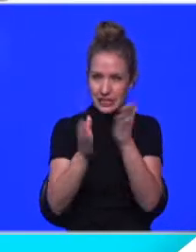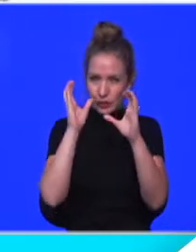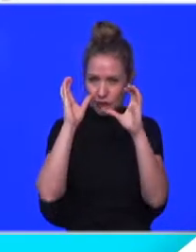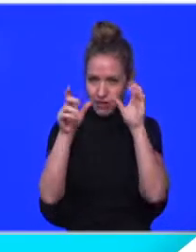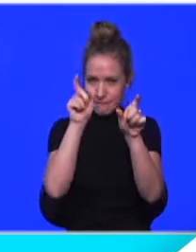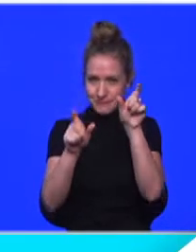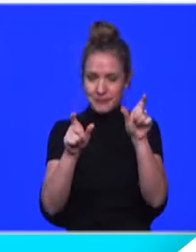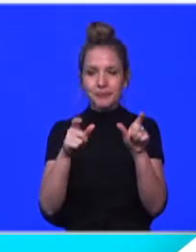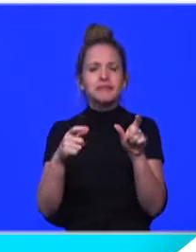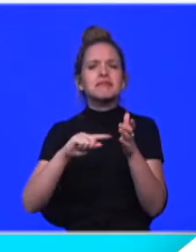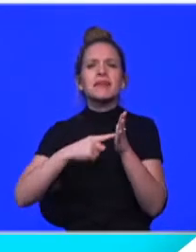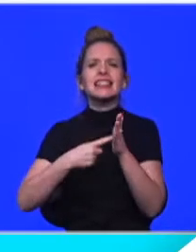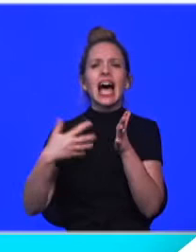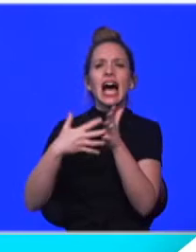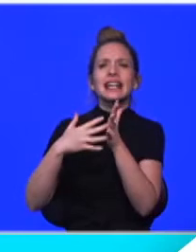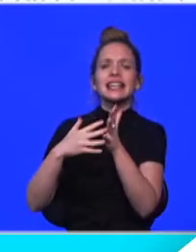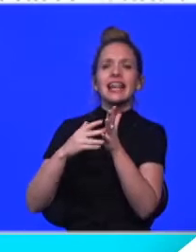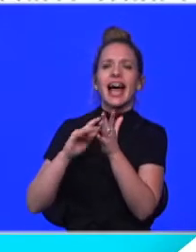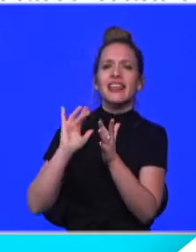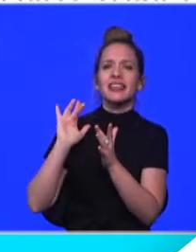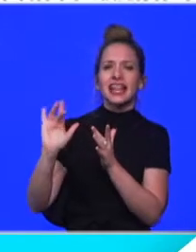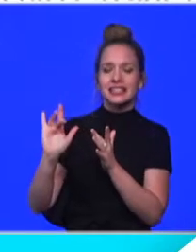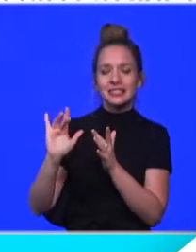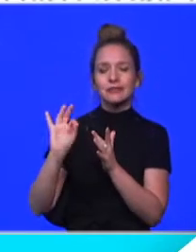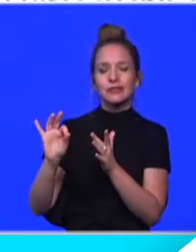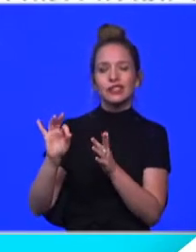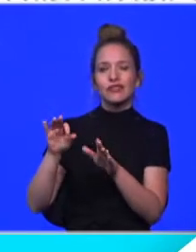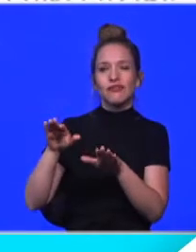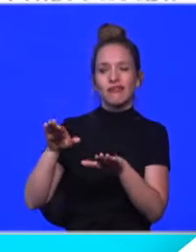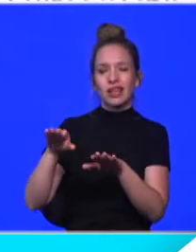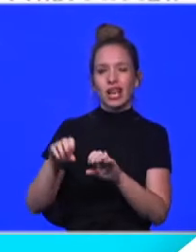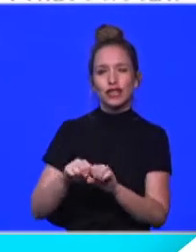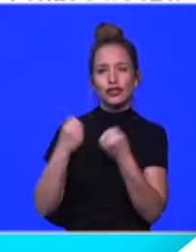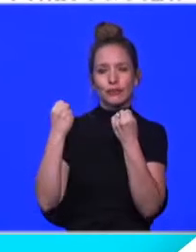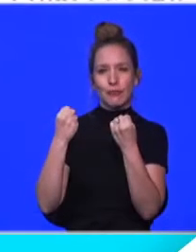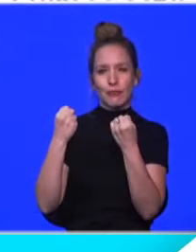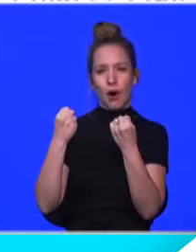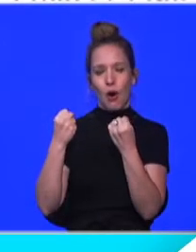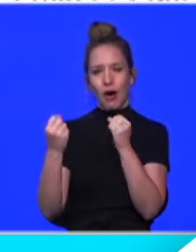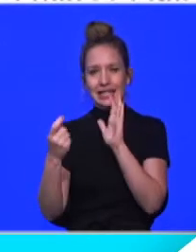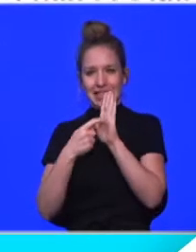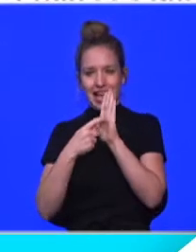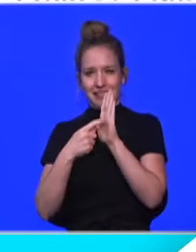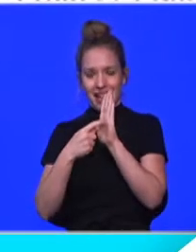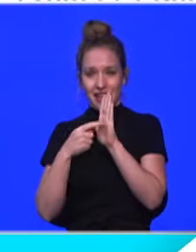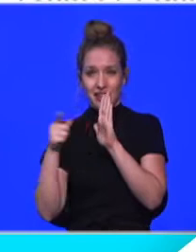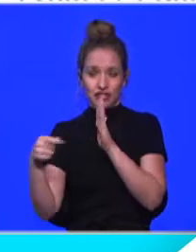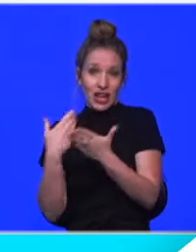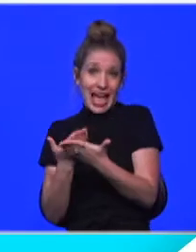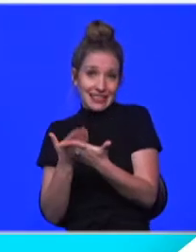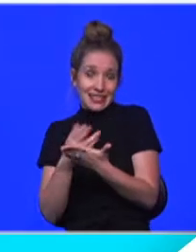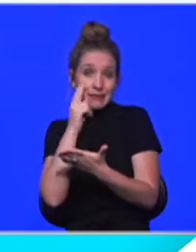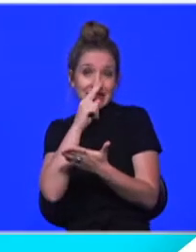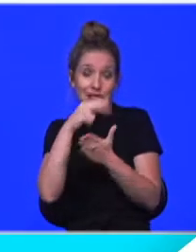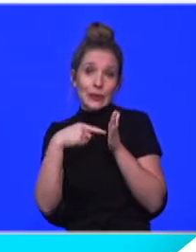בחקירה הנגדית היא למעשה לערער ולשבור את התזה שניסה העד או התביעה להציג